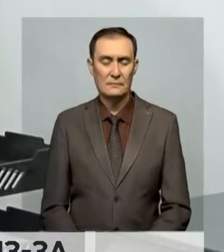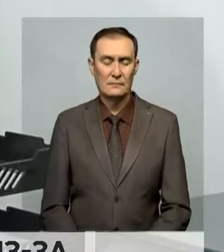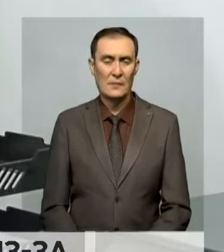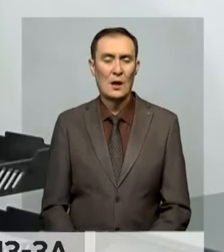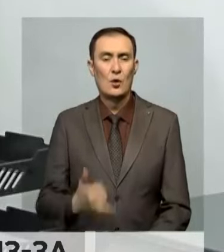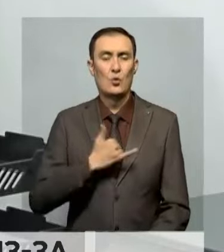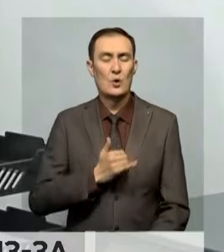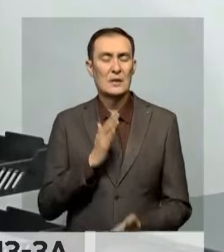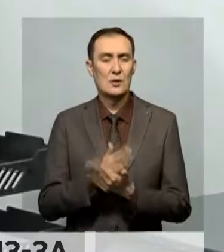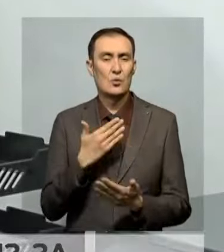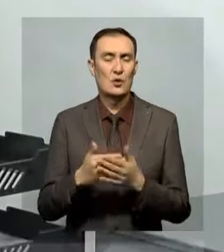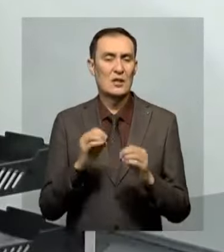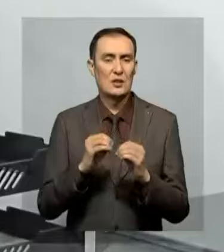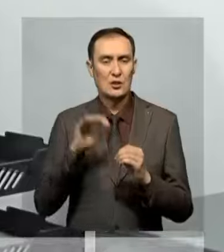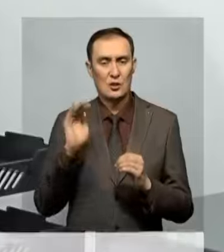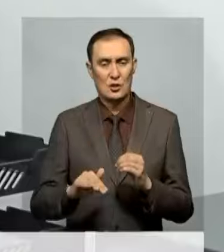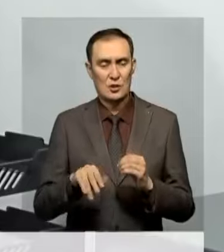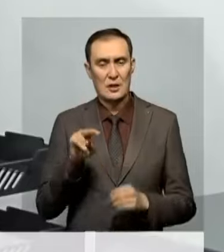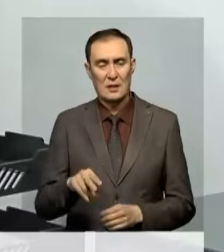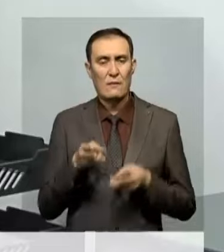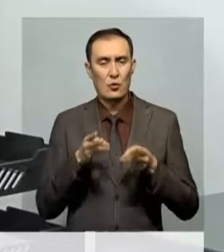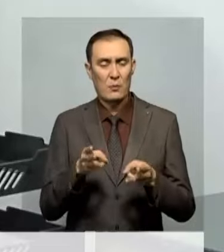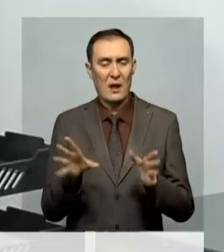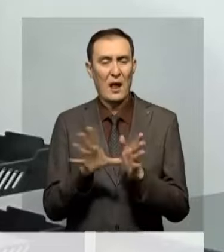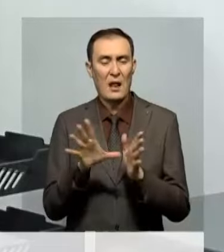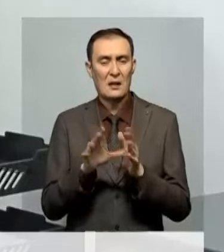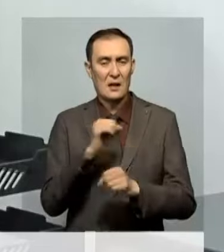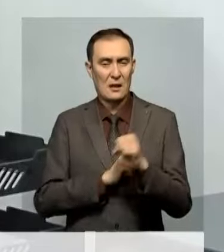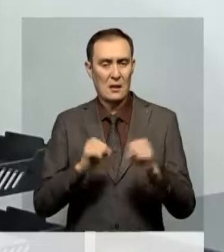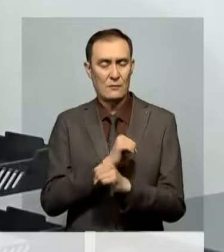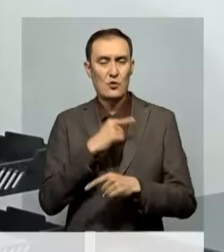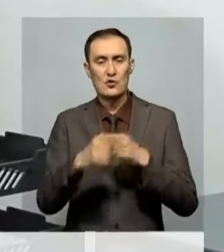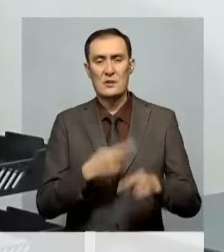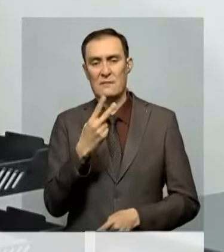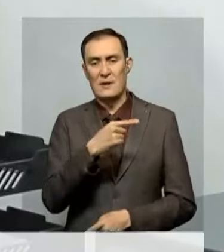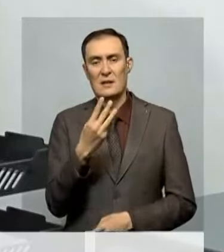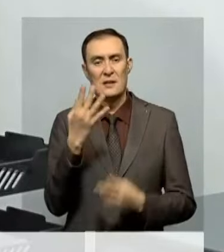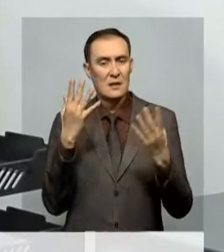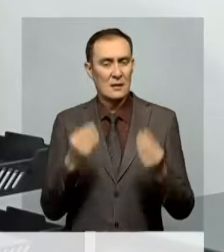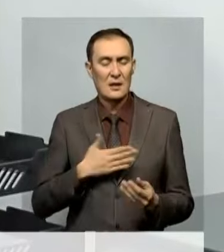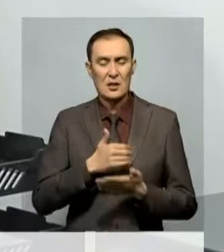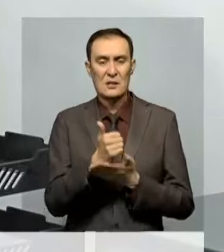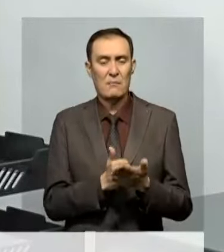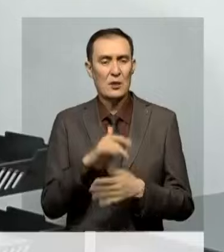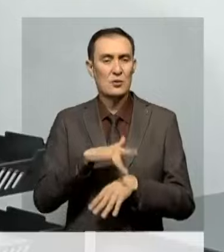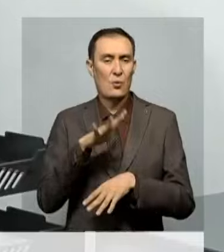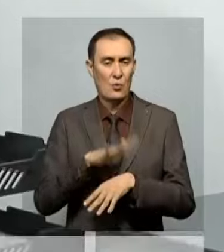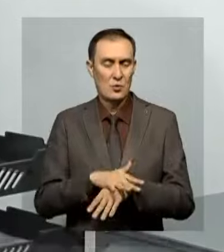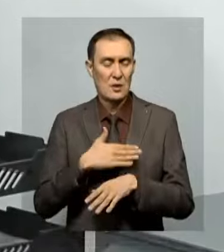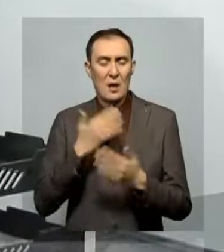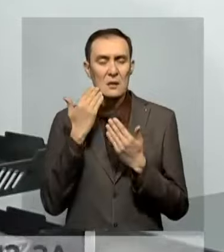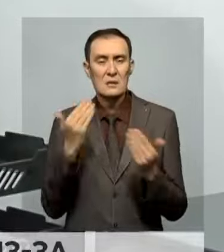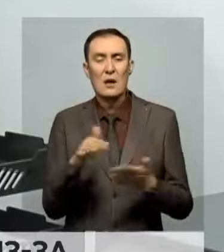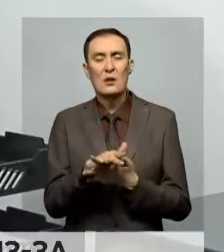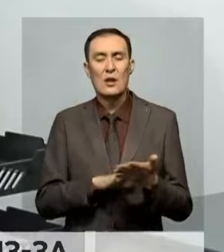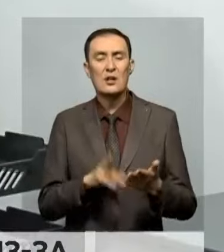У нас есть около 10 тысяч литров топлива для электрогенераторов, но через 2-3 дня наши запасы закончатся. Я не знаю, как